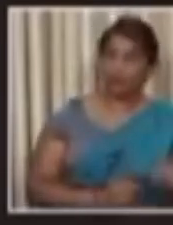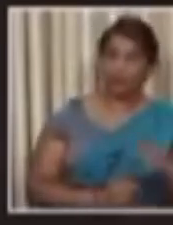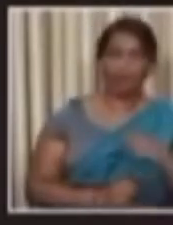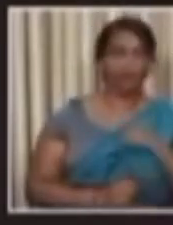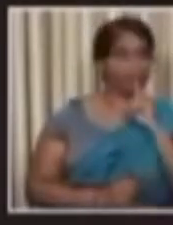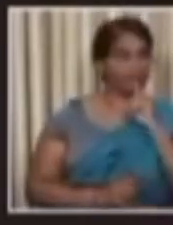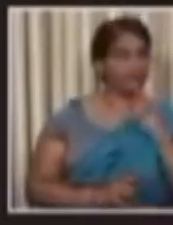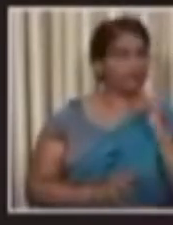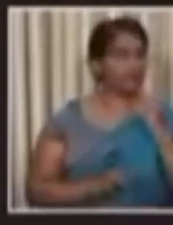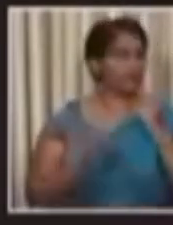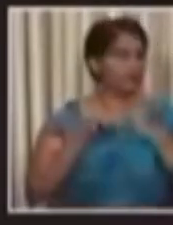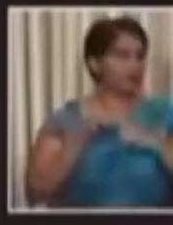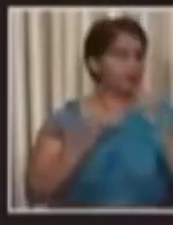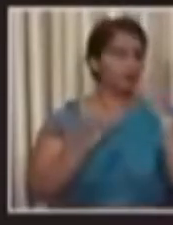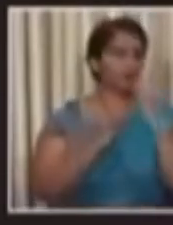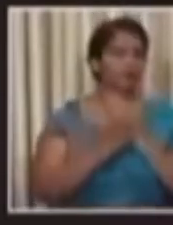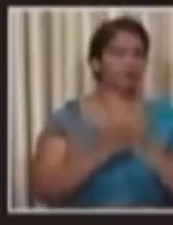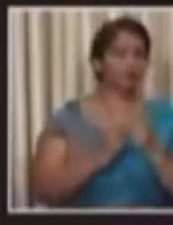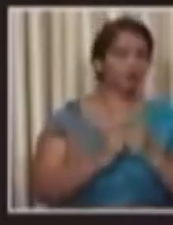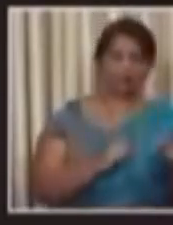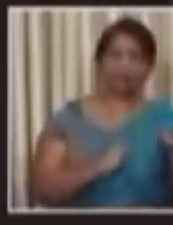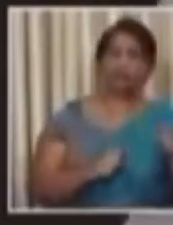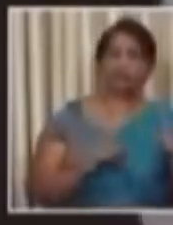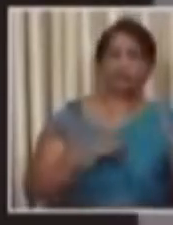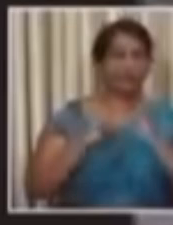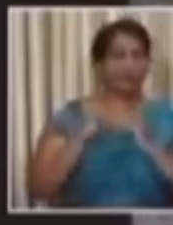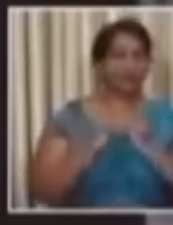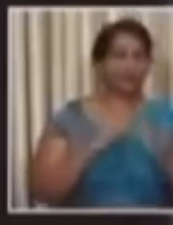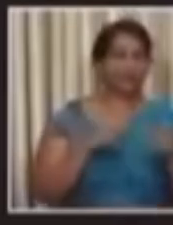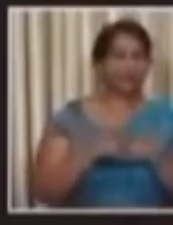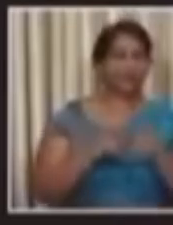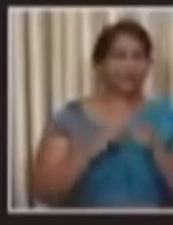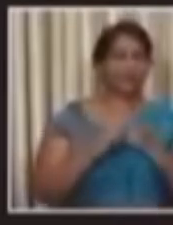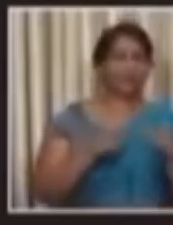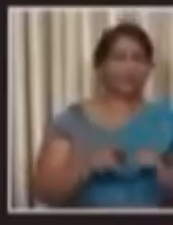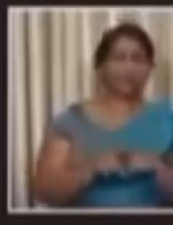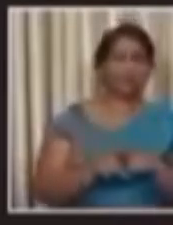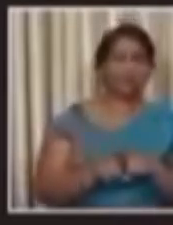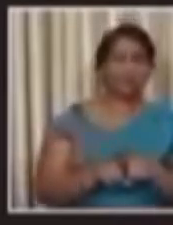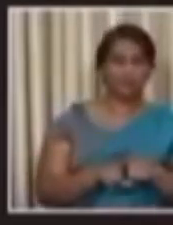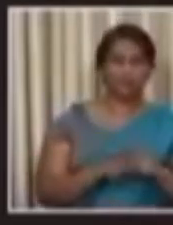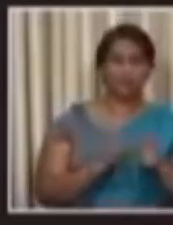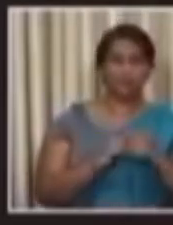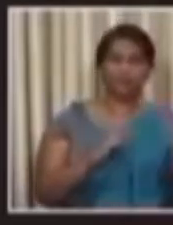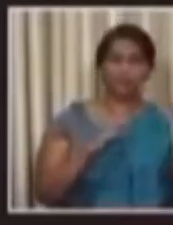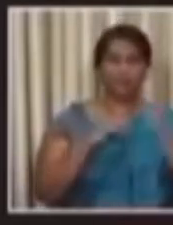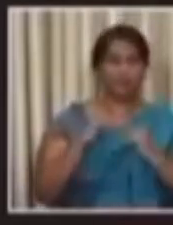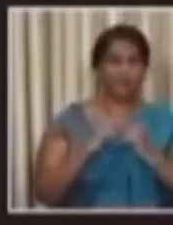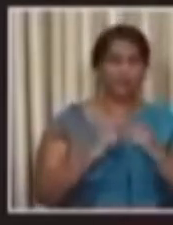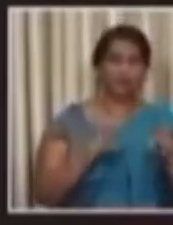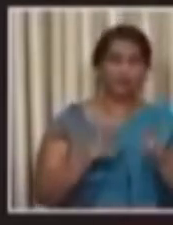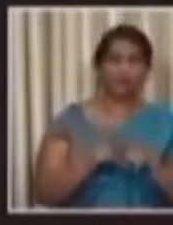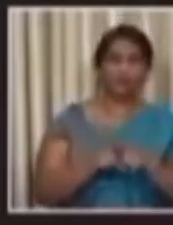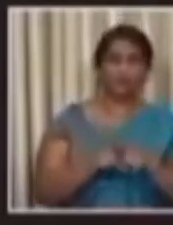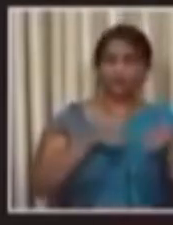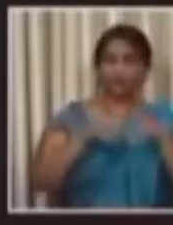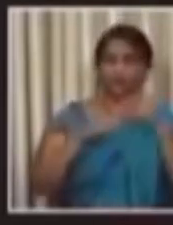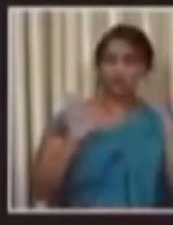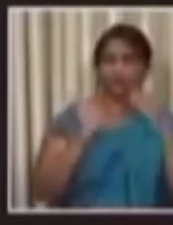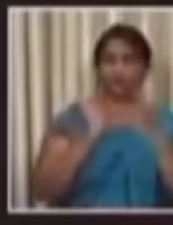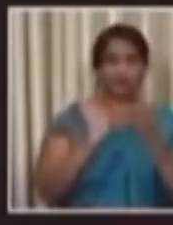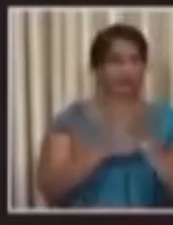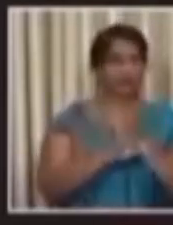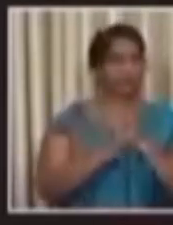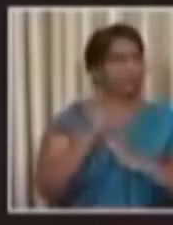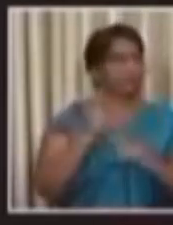මෙතනදී මතුවෙච්ච සමහර කරුණු ගත්තම දැන් අපි දැන් අමාත්‍යංශ බෙදාගෙන වැවිලි කර්මාන්ත අමාත්‍යංශ සම්බන්ධනුත් මට